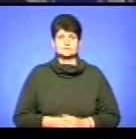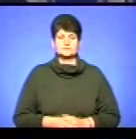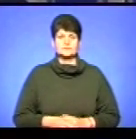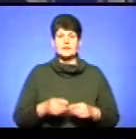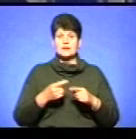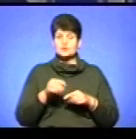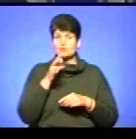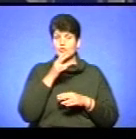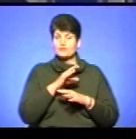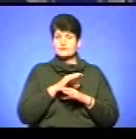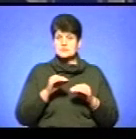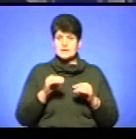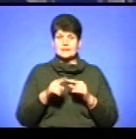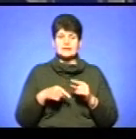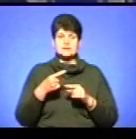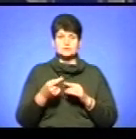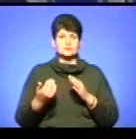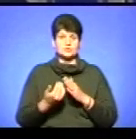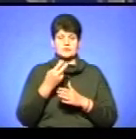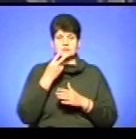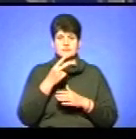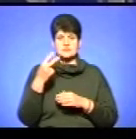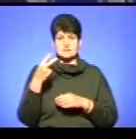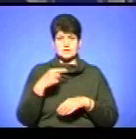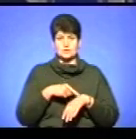На цю пору у мене все. Наступний випуск новин дивіться о